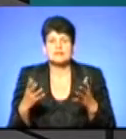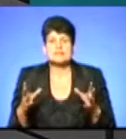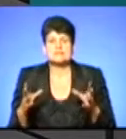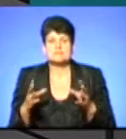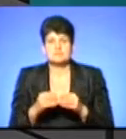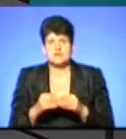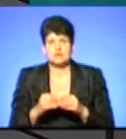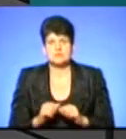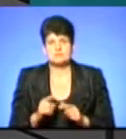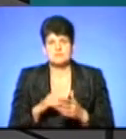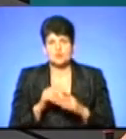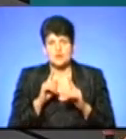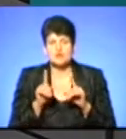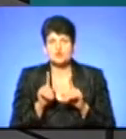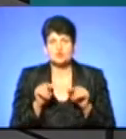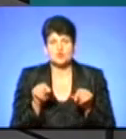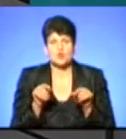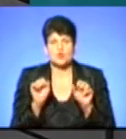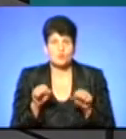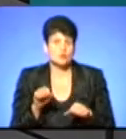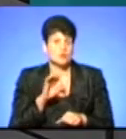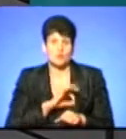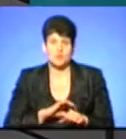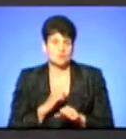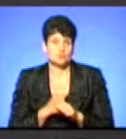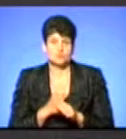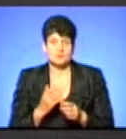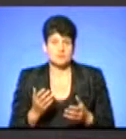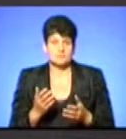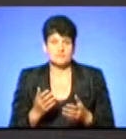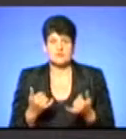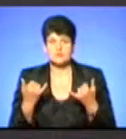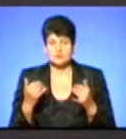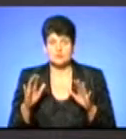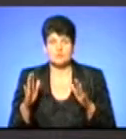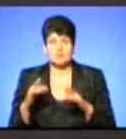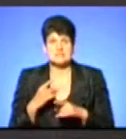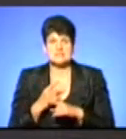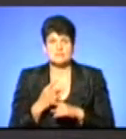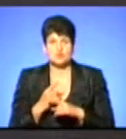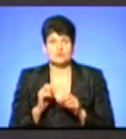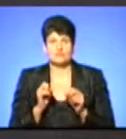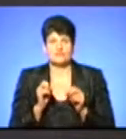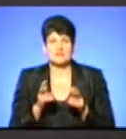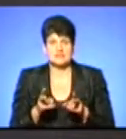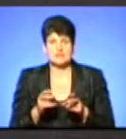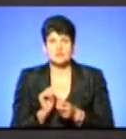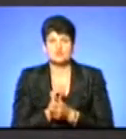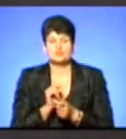спільно з зусиллями міської ради щось з нього, можливо, навіть і корисне зробити? На даний момент заборонено викидати сухі